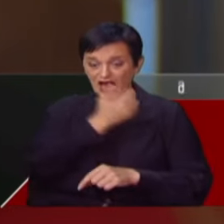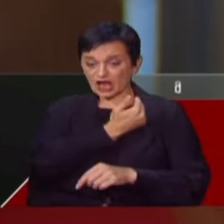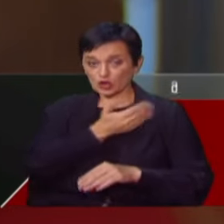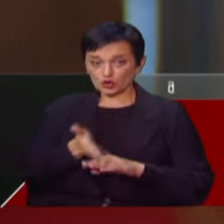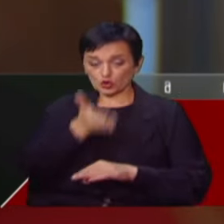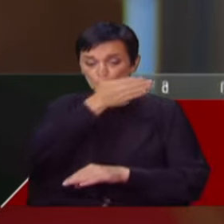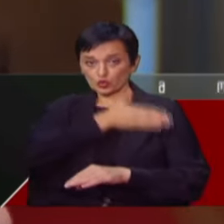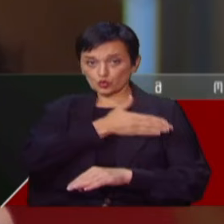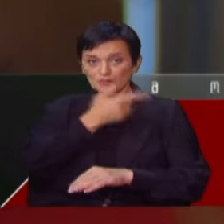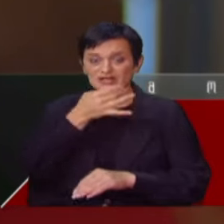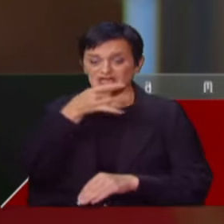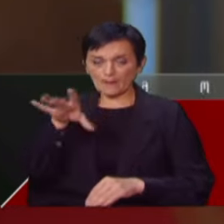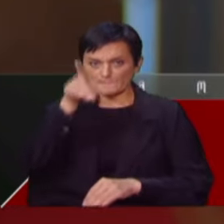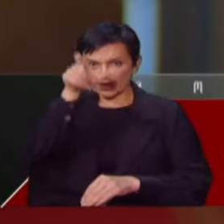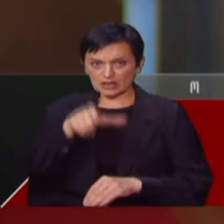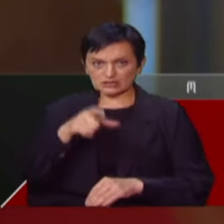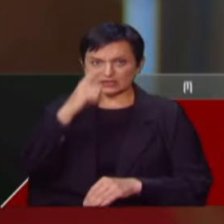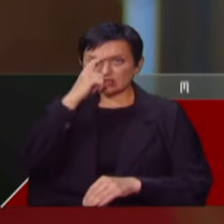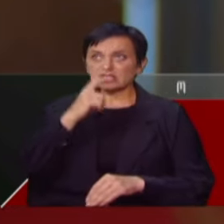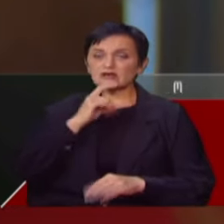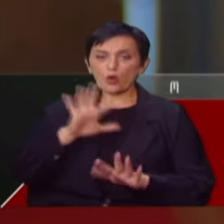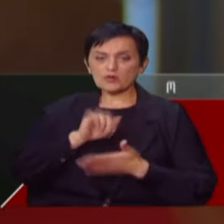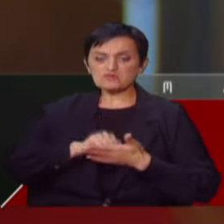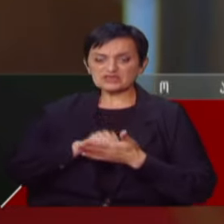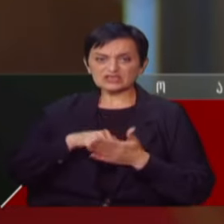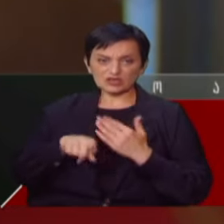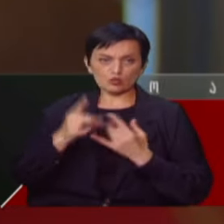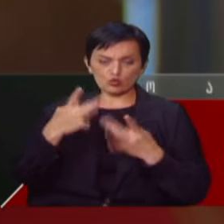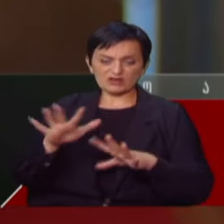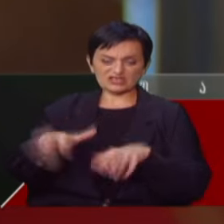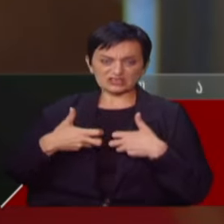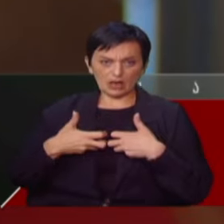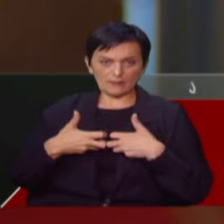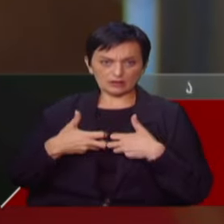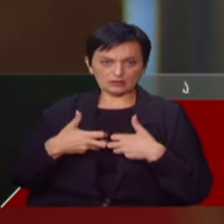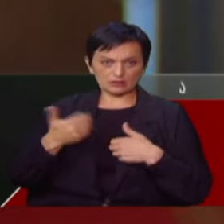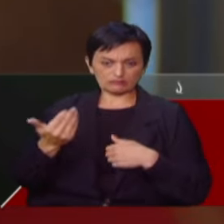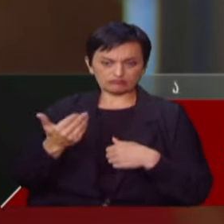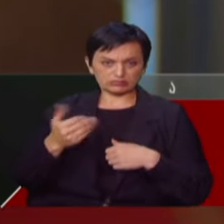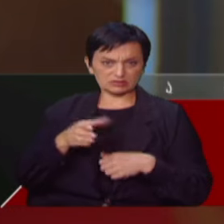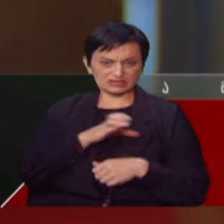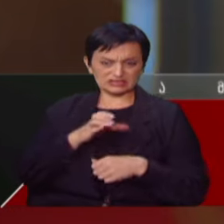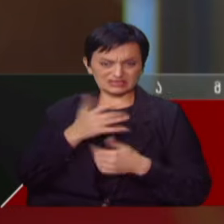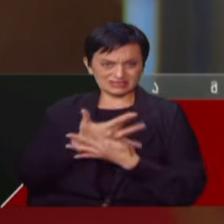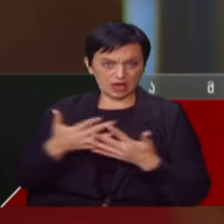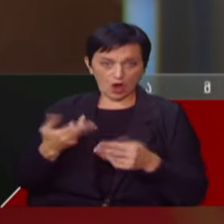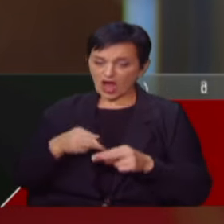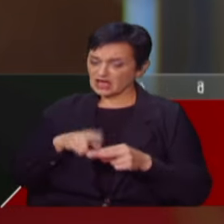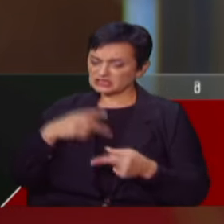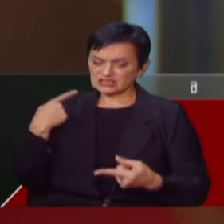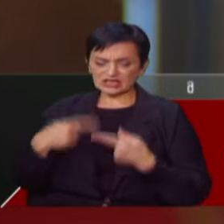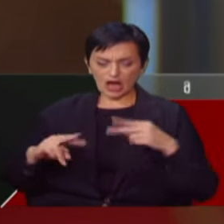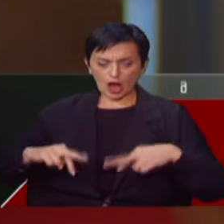მხრიდან ნებისმიერი ადამიანისთვის სულიად გაუგებარი მიზეზების გამო უბრალოდ წაერთვიათ საკუთრება და ეს რადიკალურად შეიცვალა